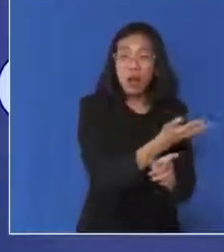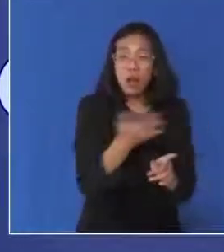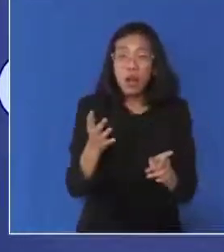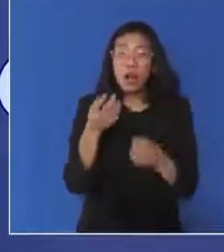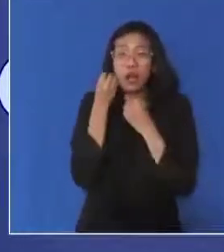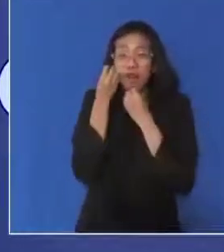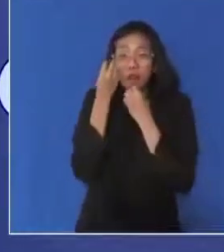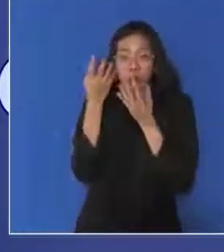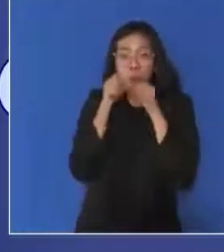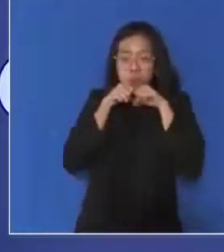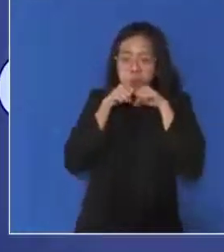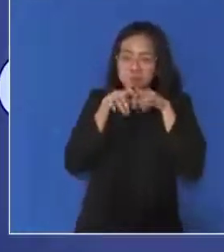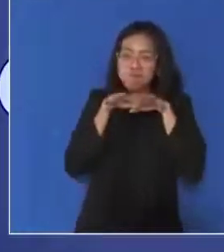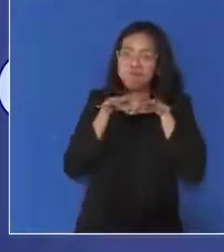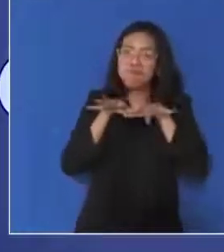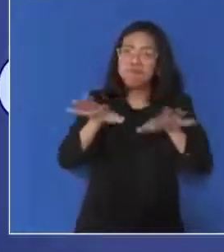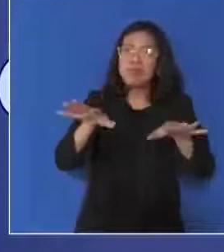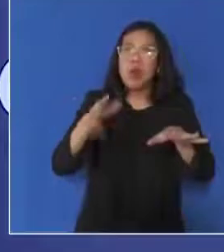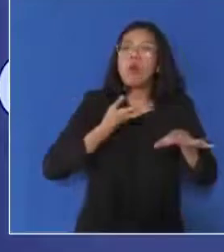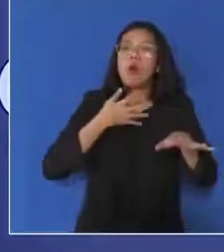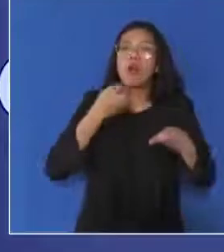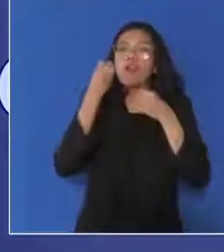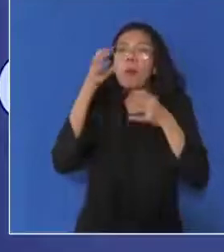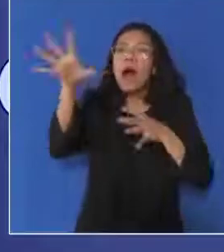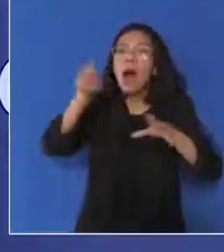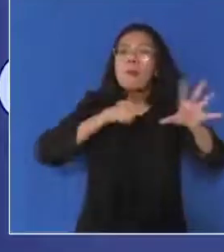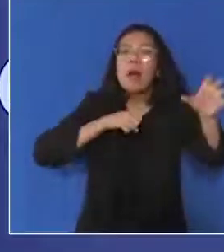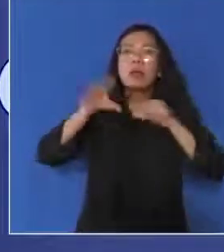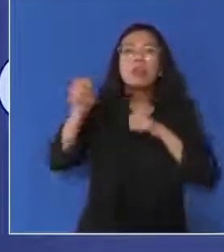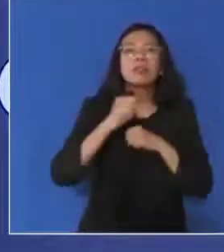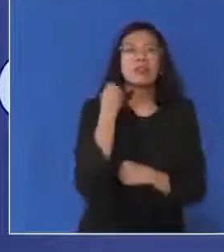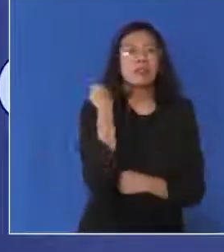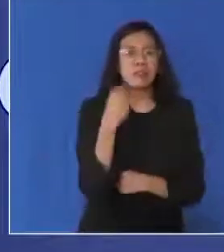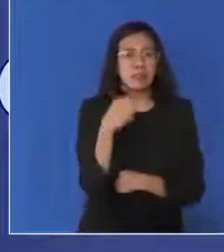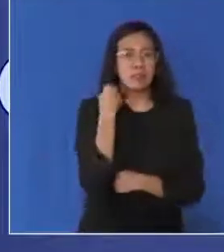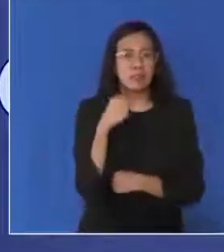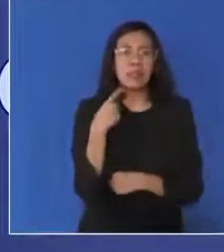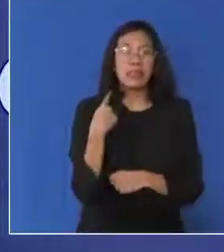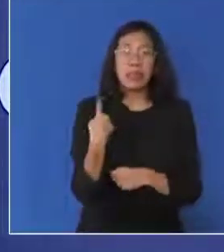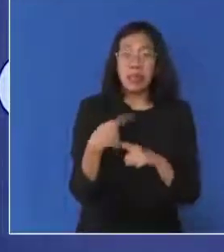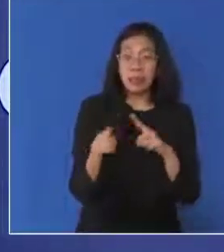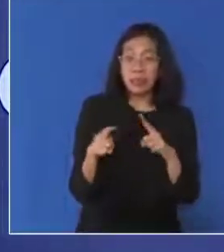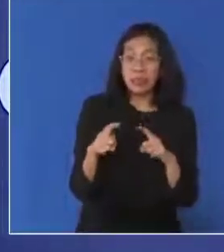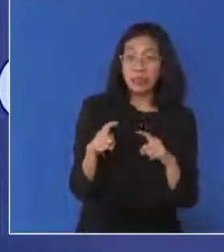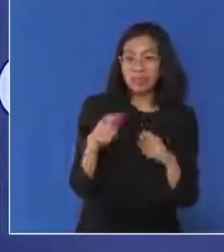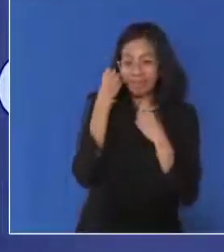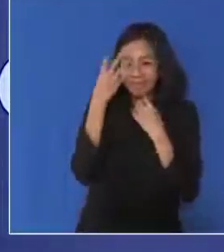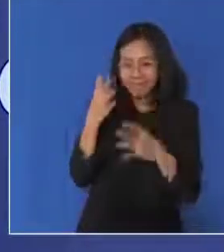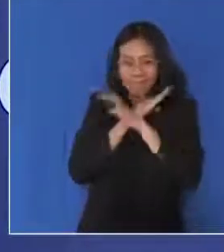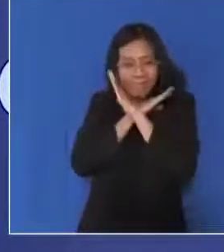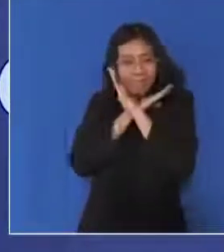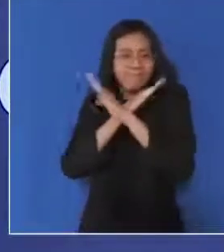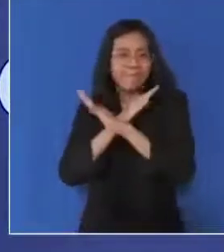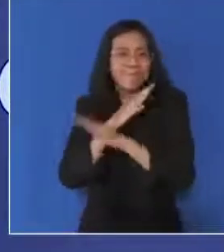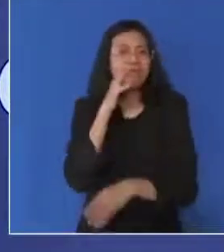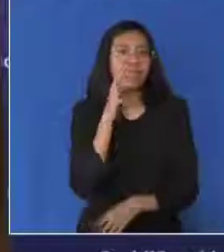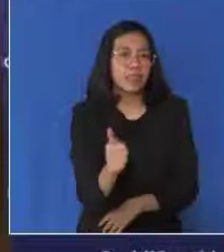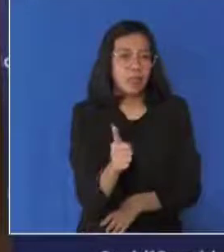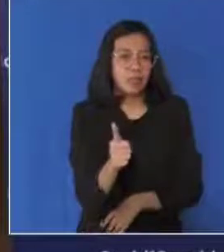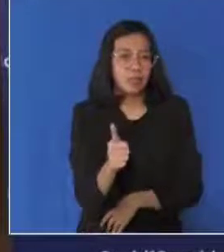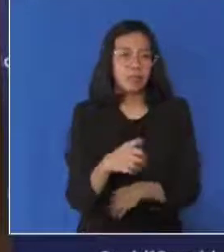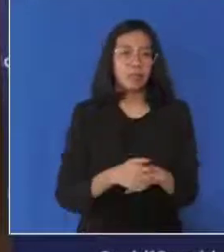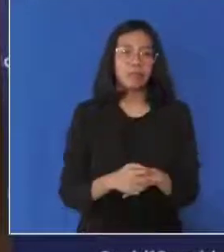sudah tersebar akan sulit untuk ditarik kembali tetapi Hai lebih mudah untuk mencegah daripada menyebabkan yang sudah tersebar